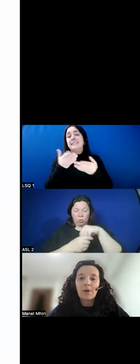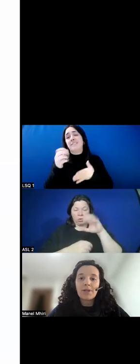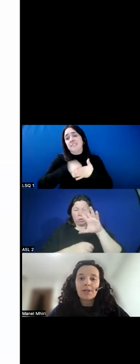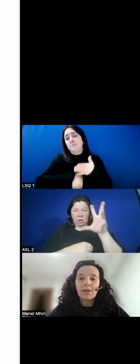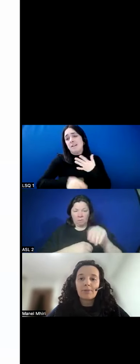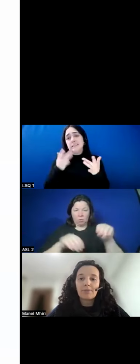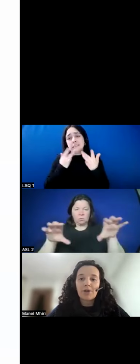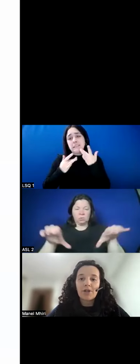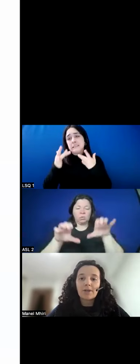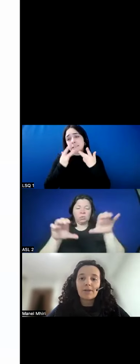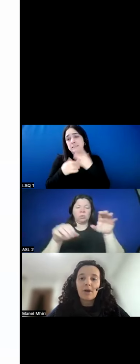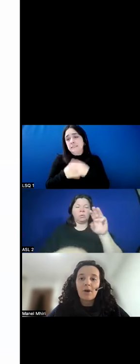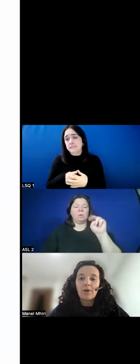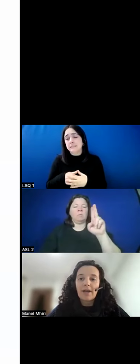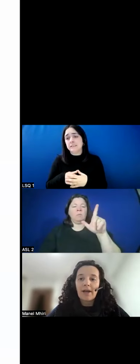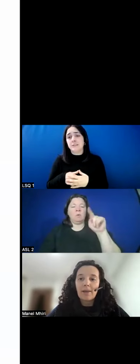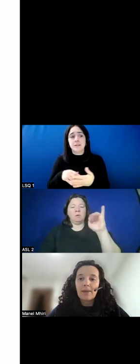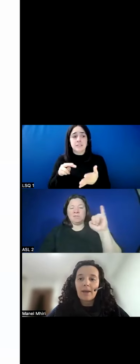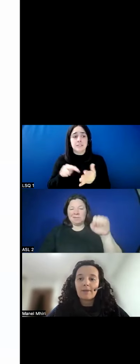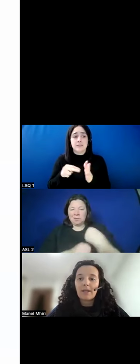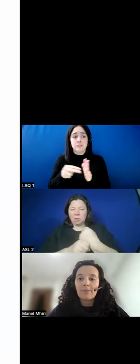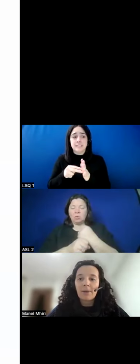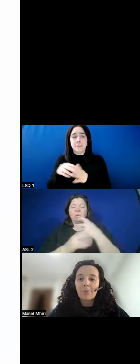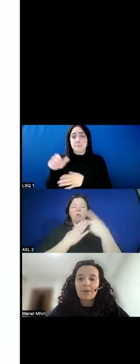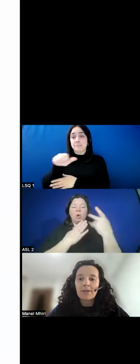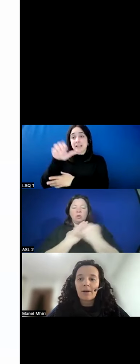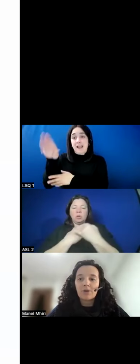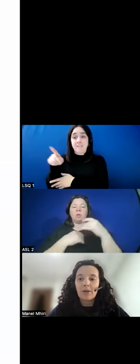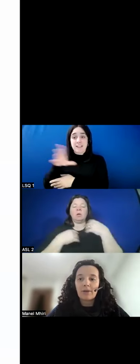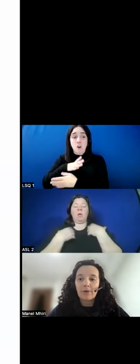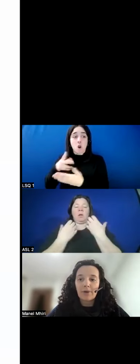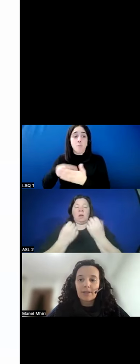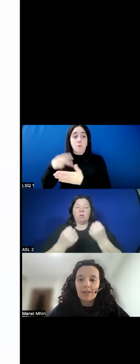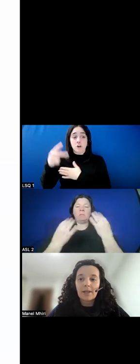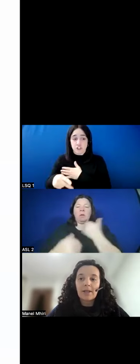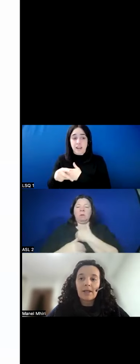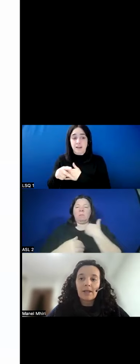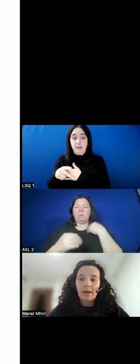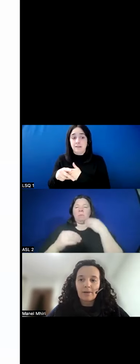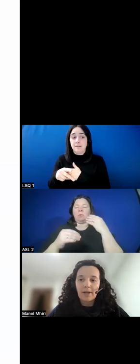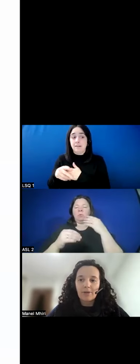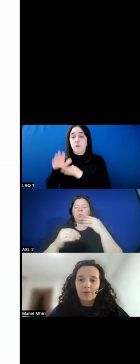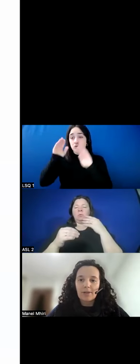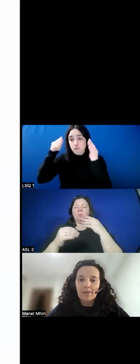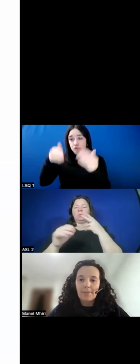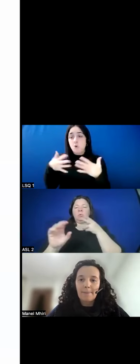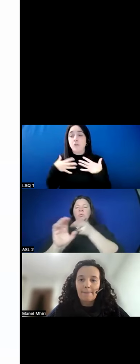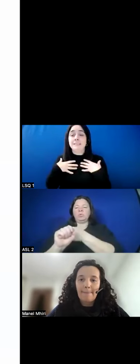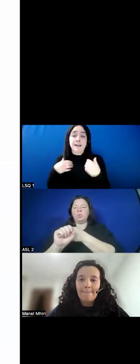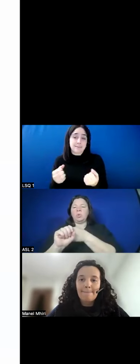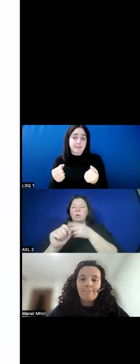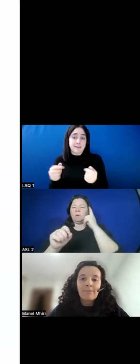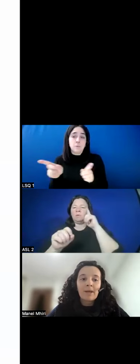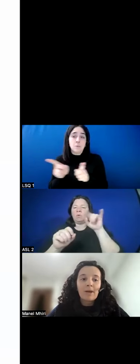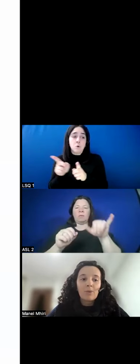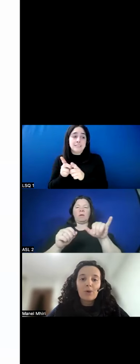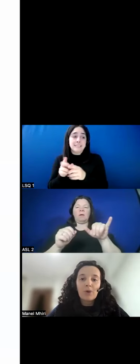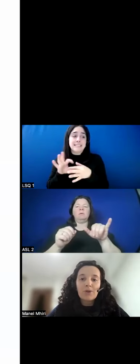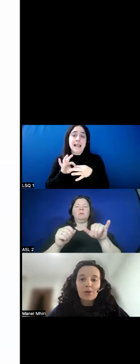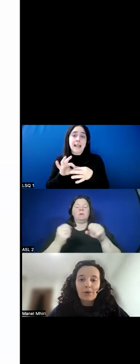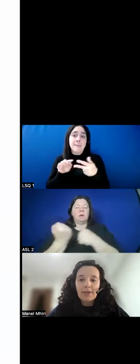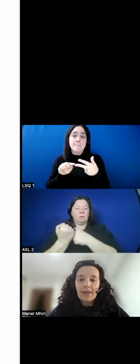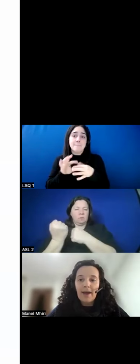Donc, Inclusion Afrique, un projet pluriannuel sur la santé, et beaucoup de membres font de la défense des